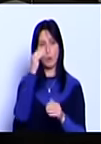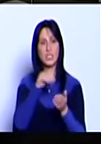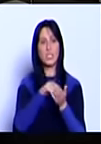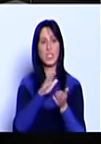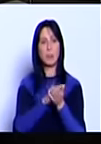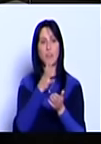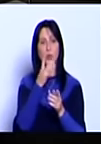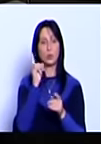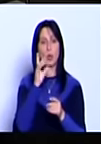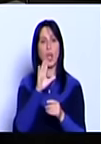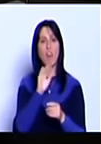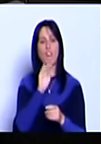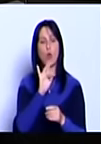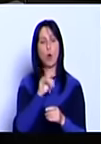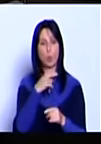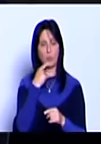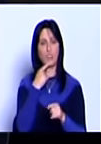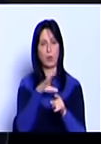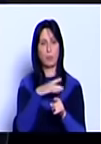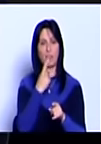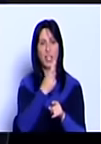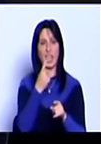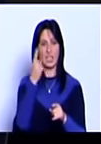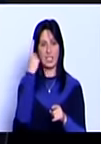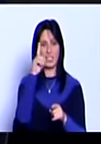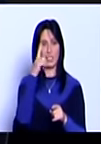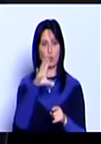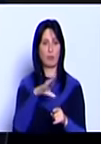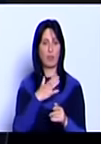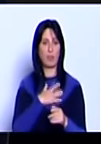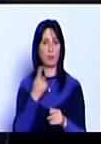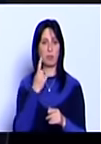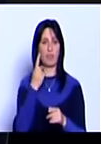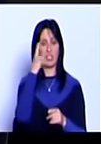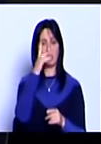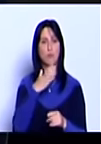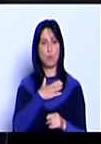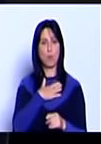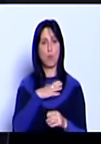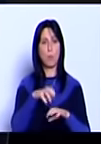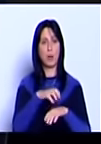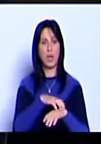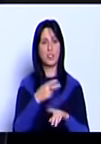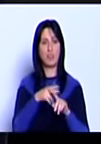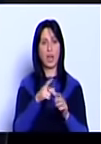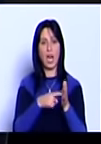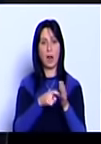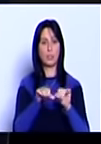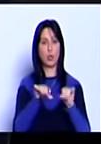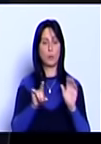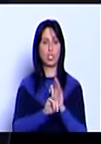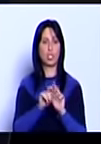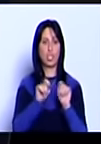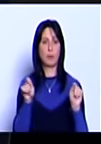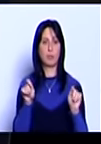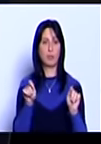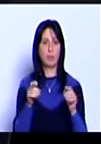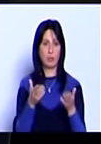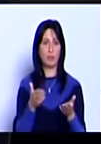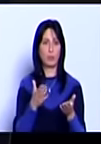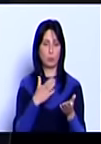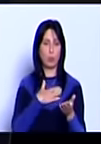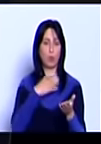დააფიქსირა თავის დროზე ეროვნულმა ფორუმმა როდესაც ერთ-ერთი ინიციატორი იყო პირველი ინიციატორი იყო აი საგამოძიებო კომისიის შექმნის და